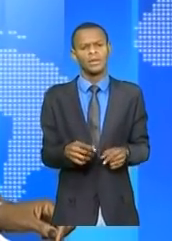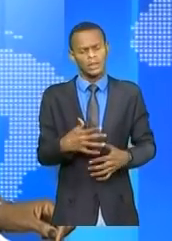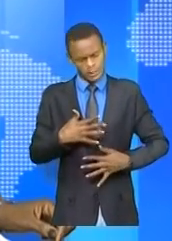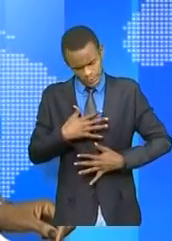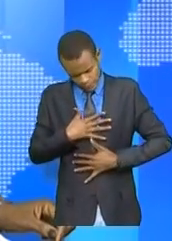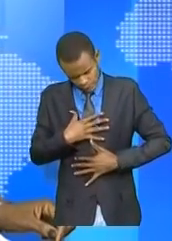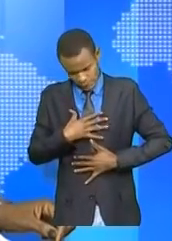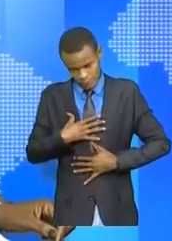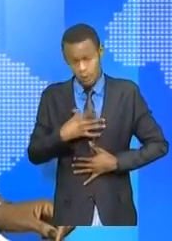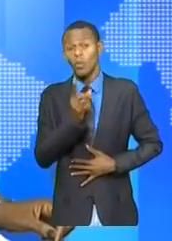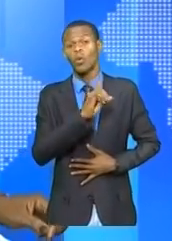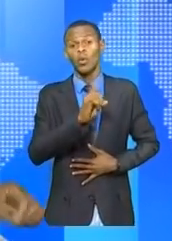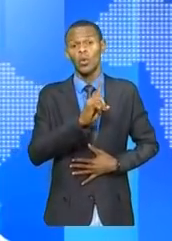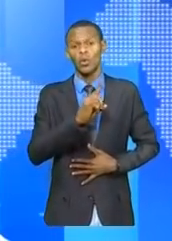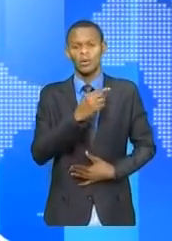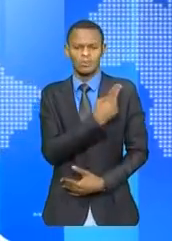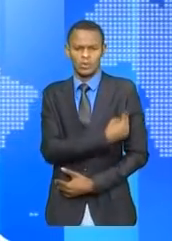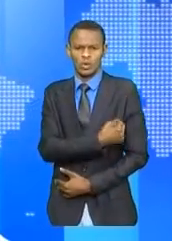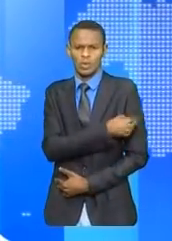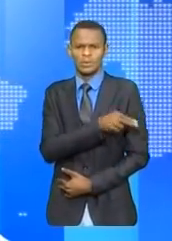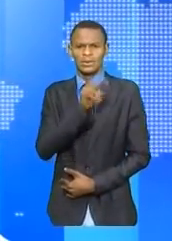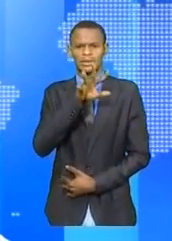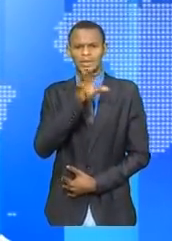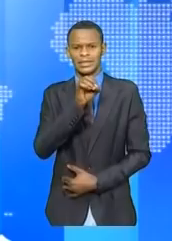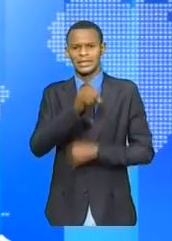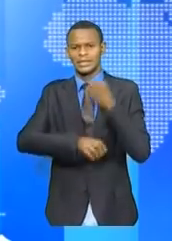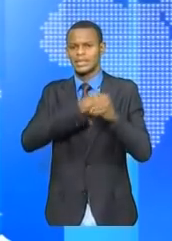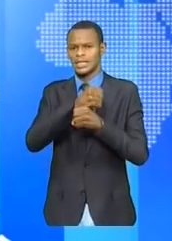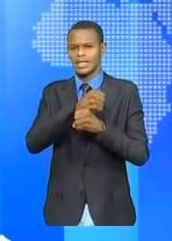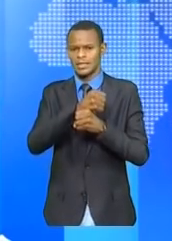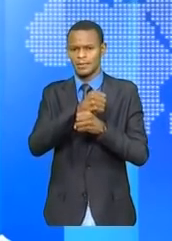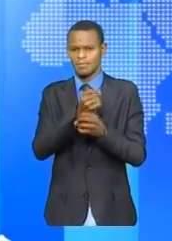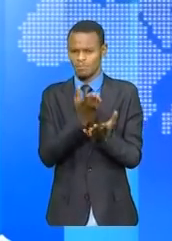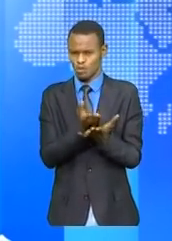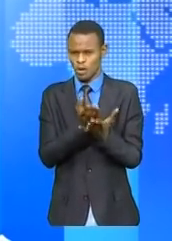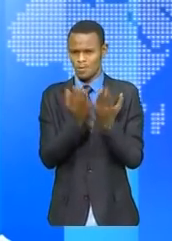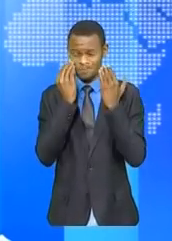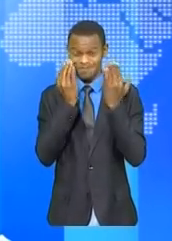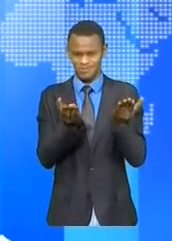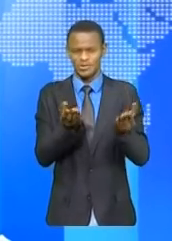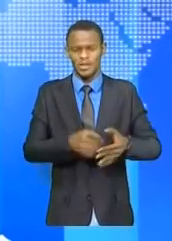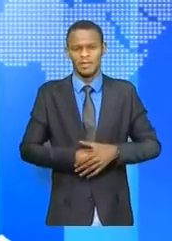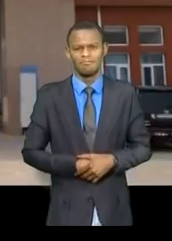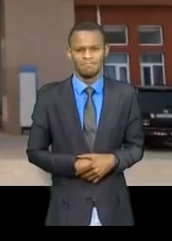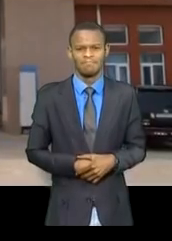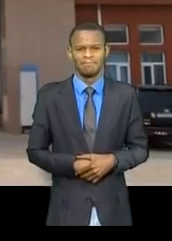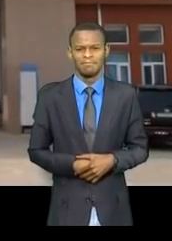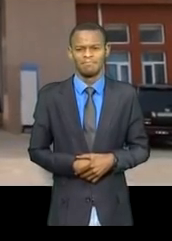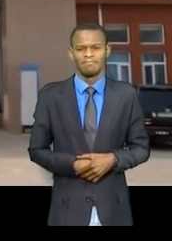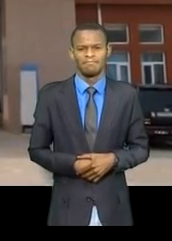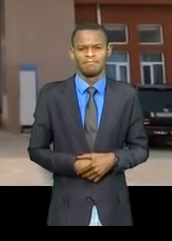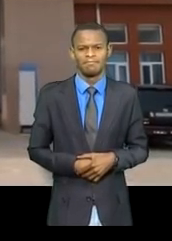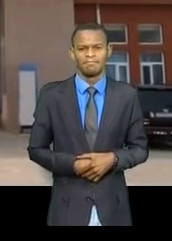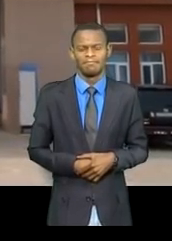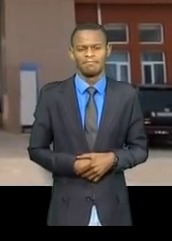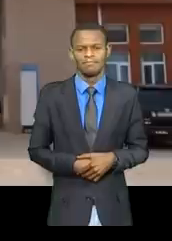du cinquantenaire. Le temps fort de ses obsèques avec Guylain Kabalondji sur les images de fils Matondo.